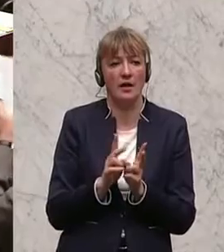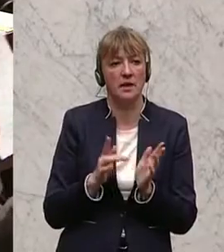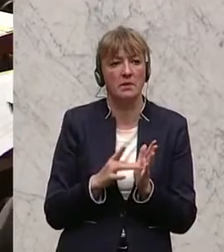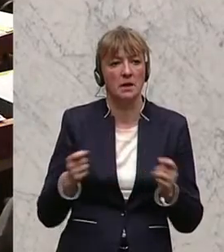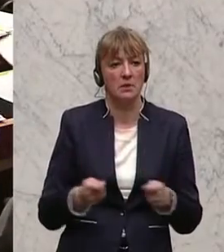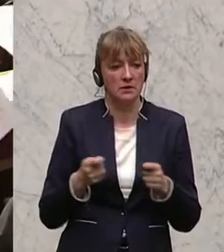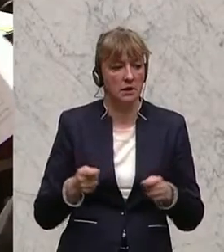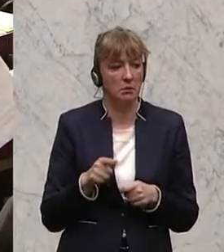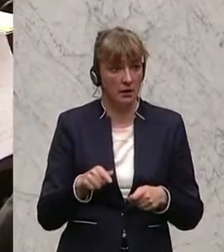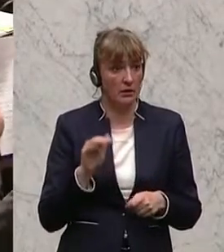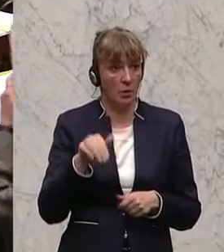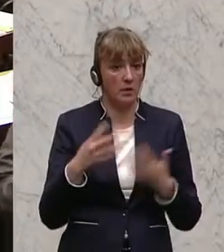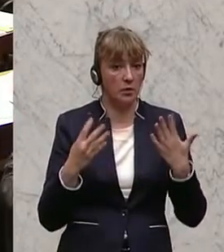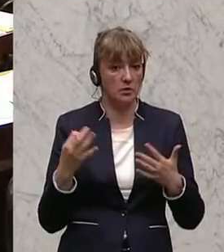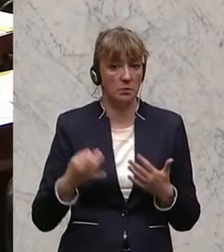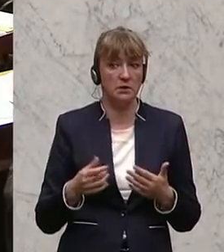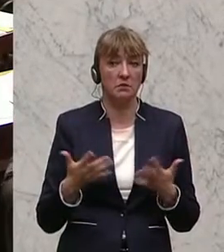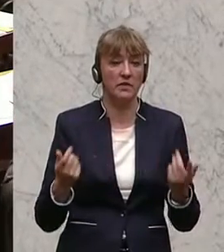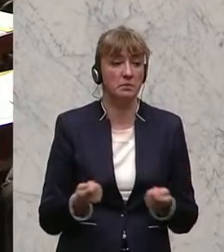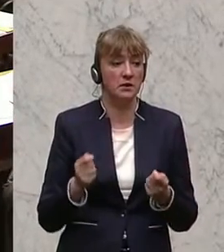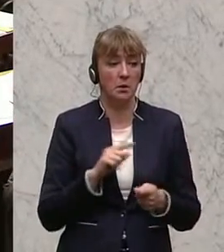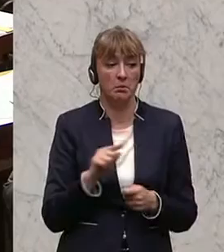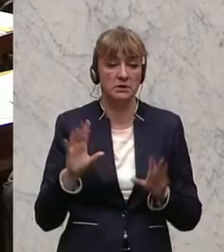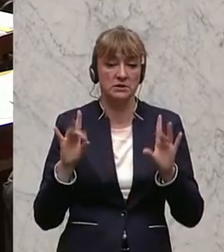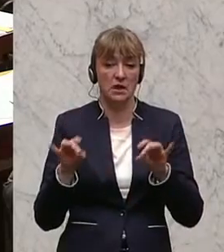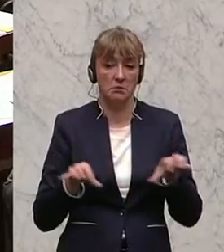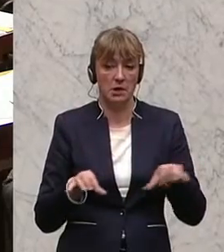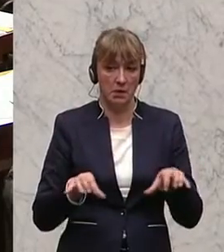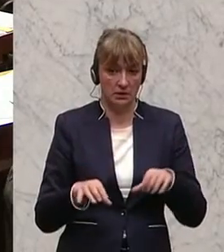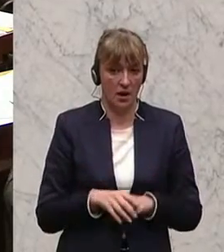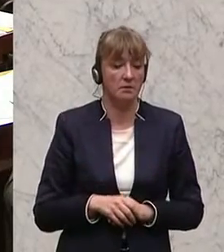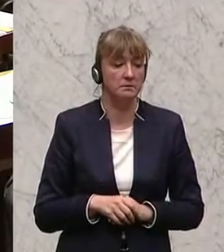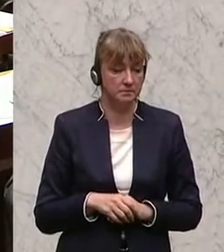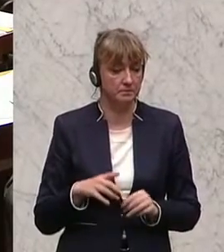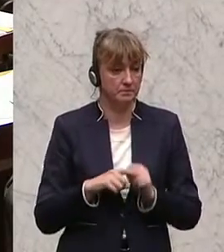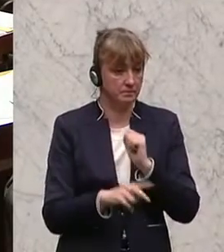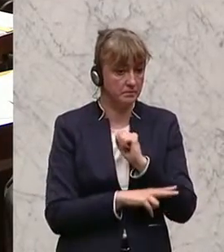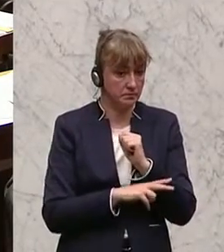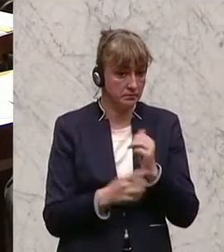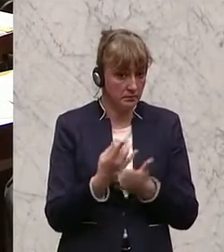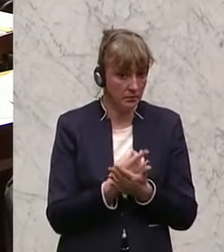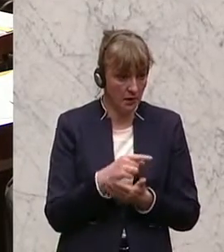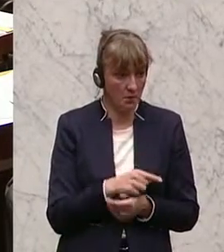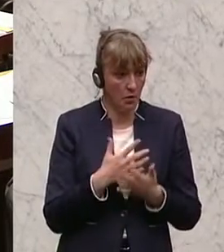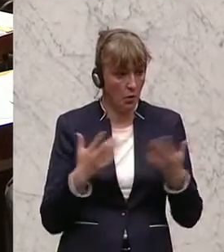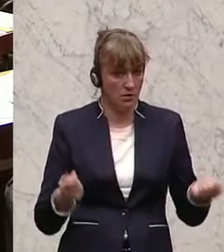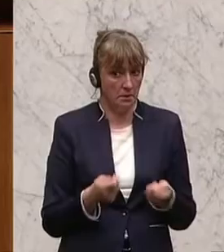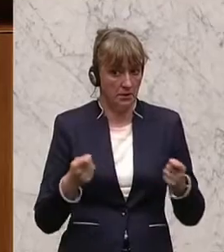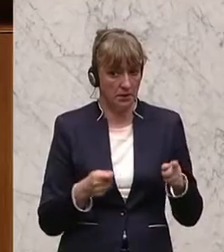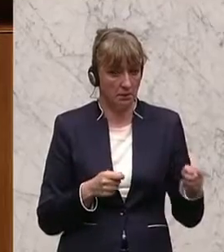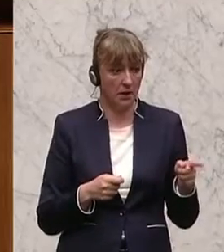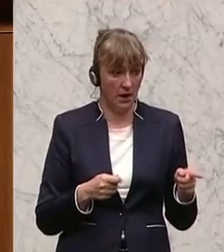und davon über 90% sind Betriebe bis 10 Mitarbeiter. Jetzt haben bei der Lehrlingsausbildung die großen